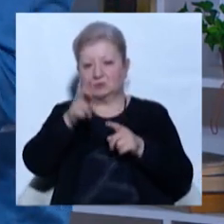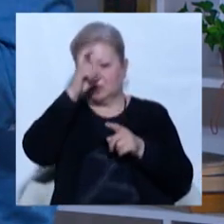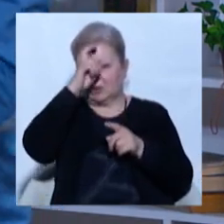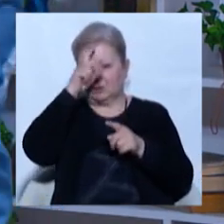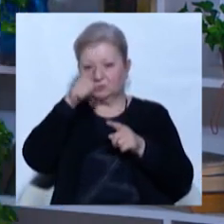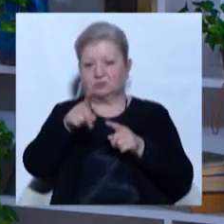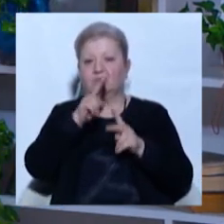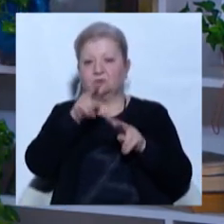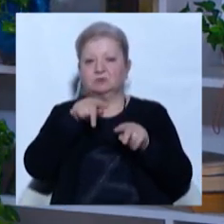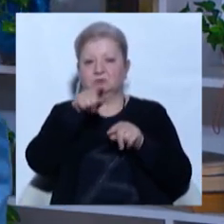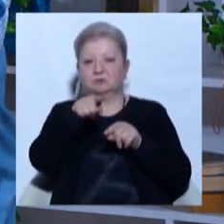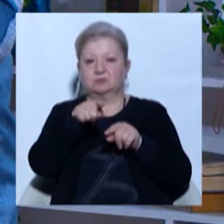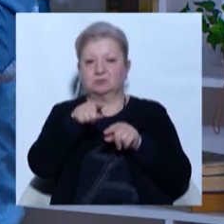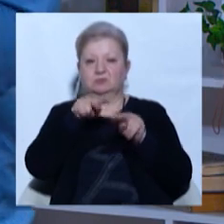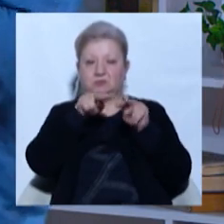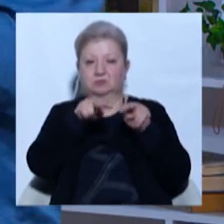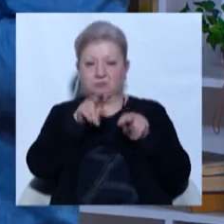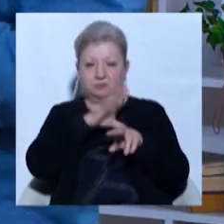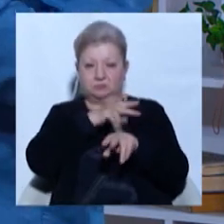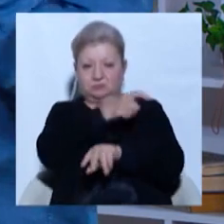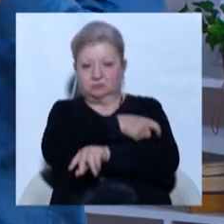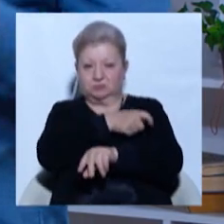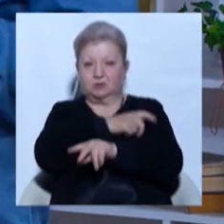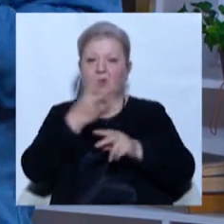სახელმწიფოსთვის, ვინც ამას აკონტროლებდა.